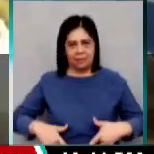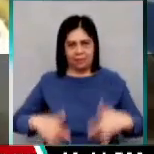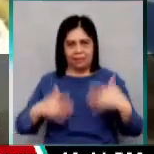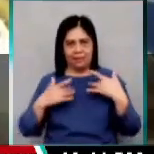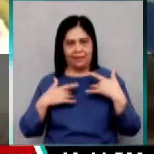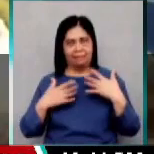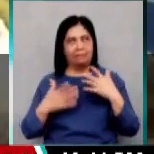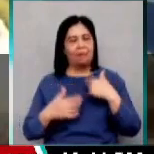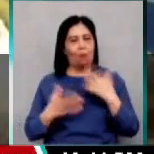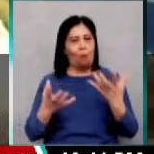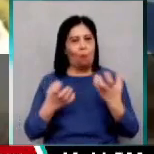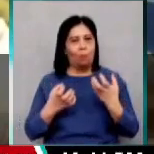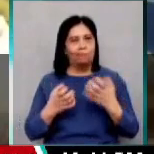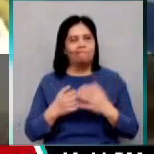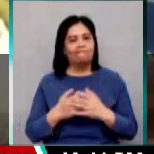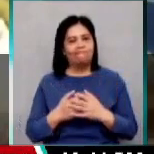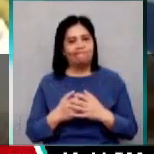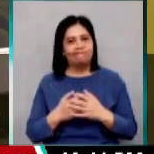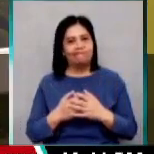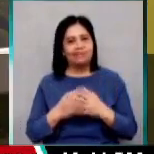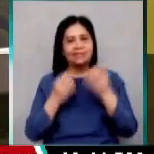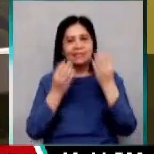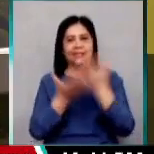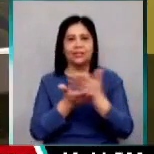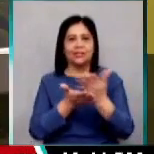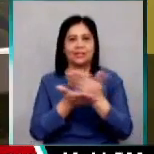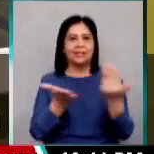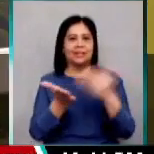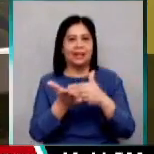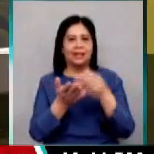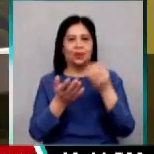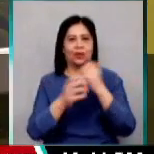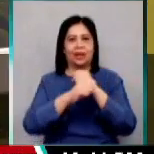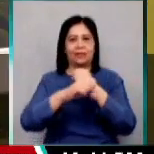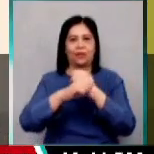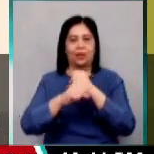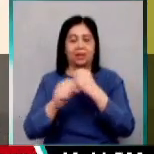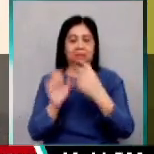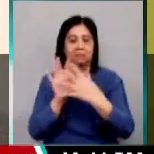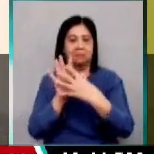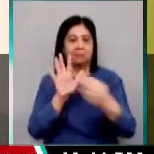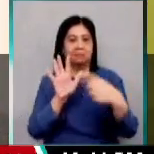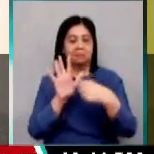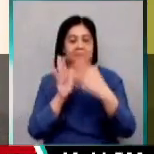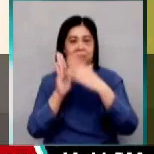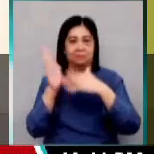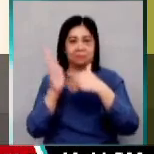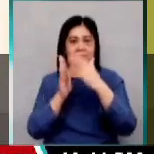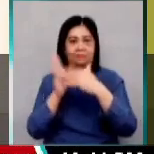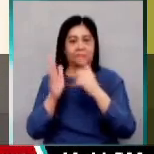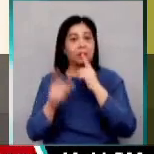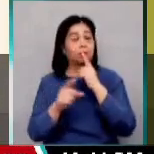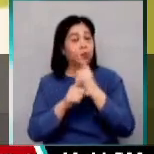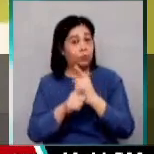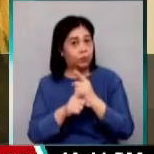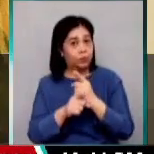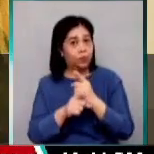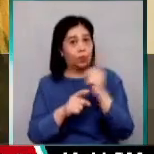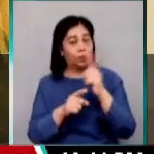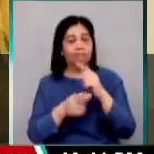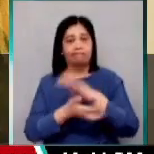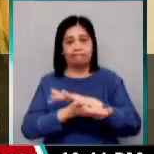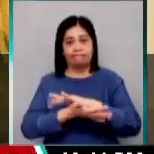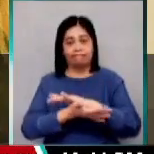rin i-share o i-advocate. Nasasalamin din sa mga painting ni Canver ang realidad ng pandemya. Yung